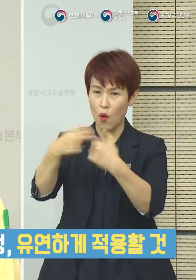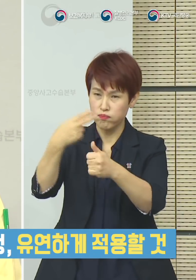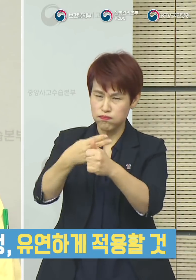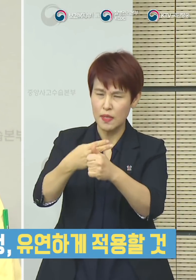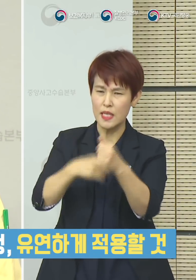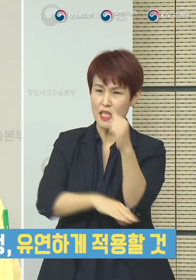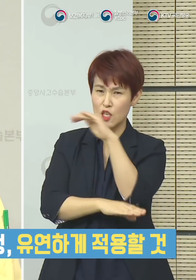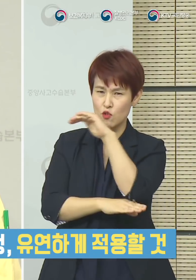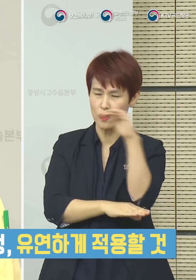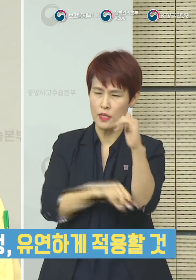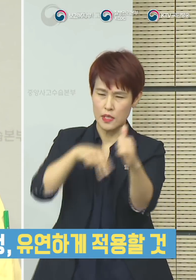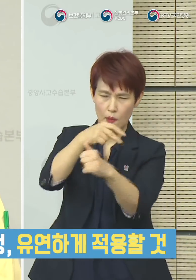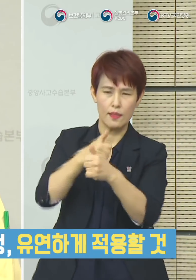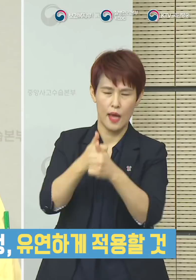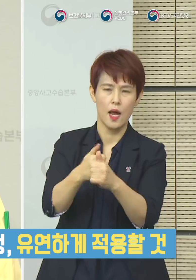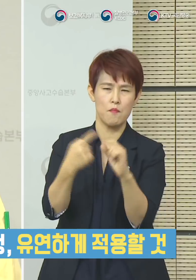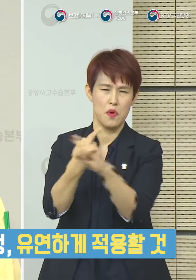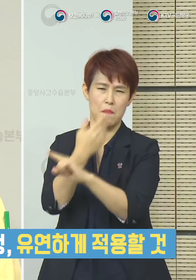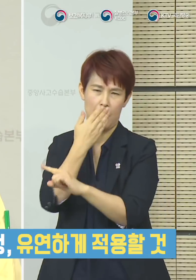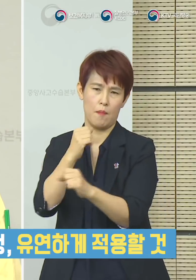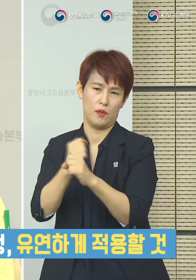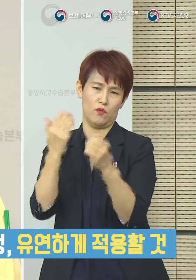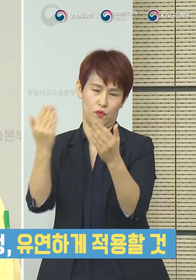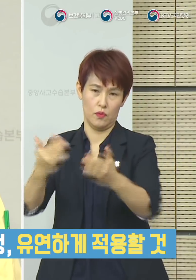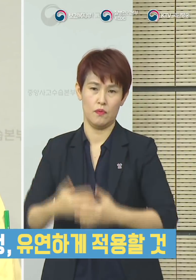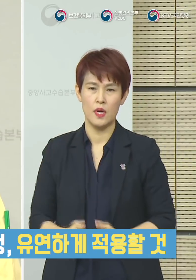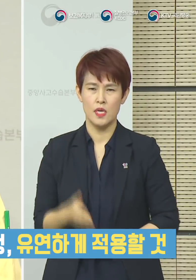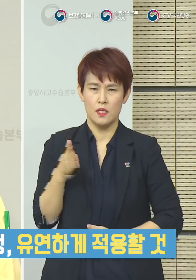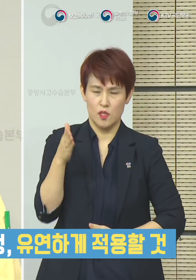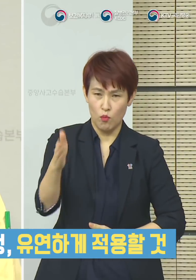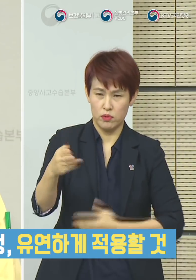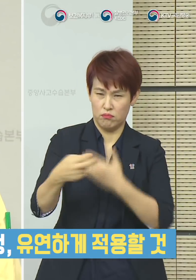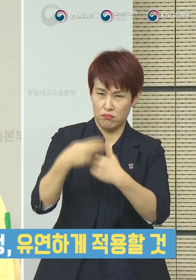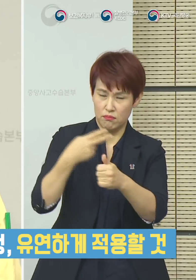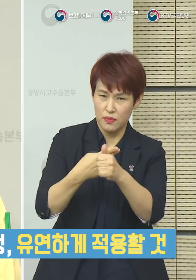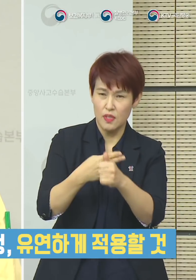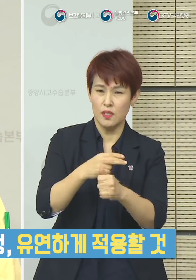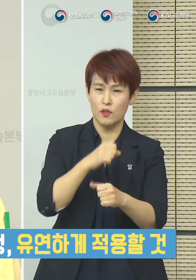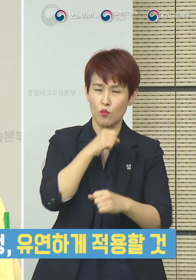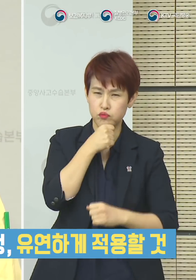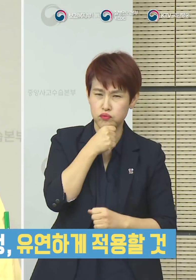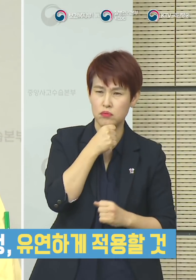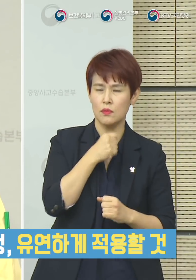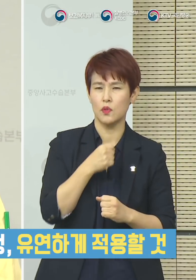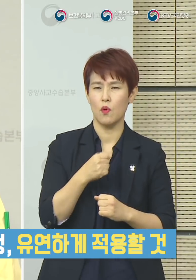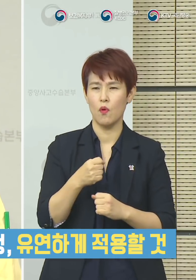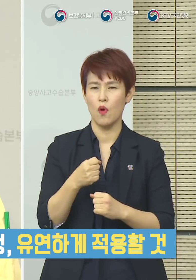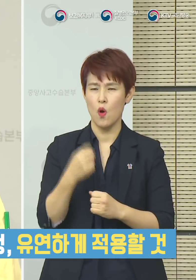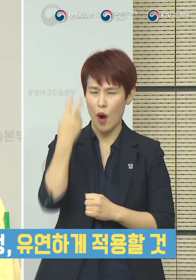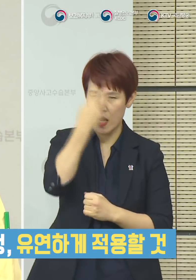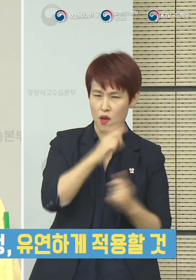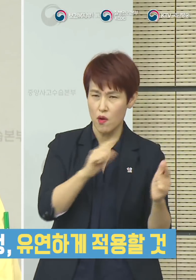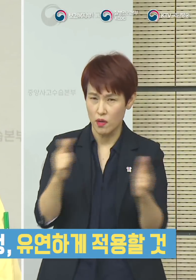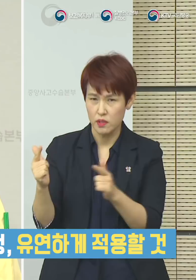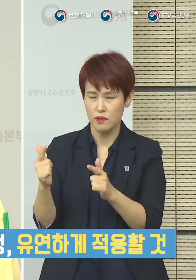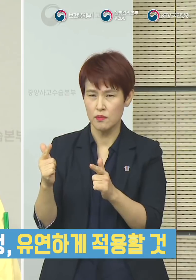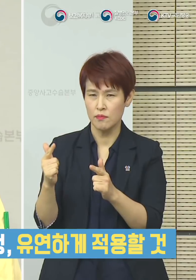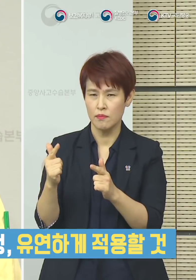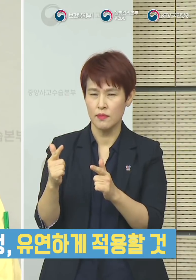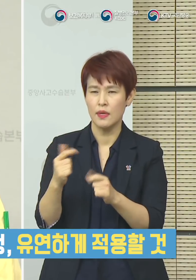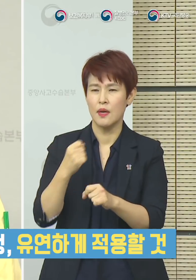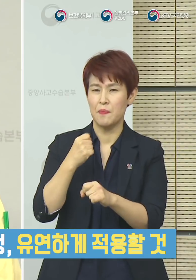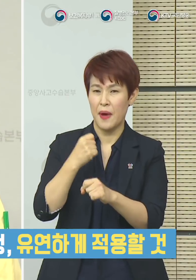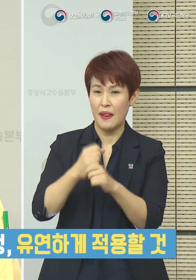기준을 상황에 맞게 변형할 수 있도록 하고, 전문의 가산수가나 응급의료 관리료 등 진료수가 산정에